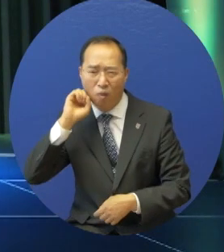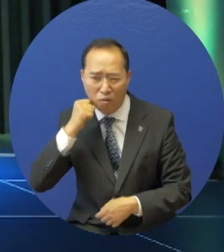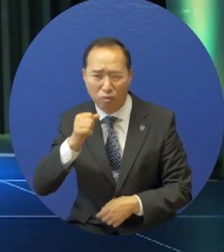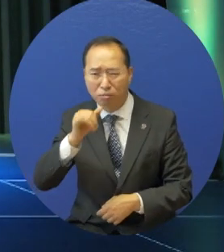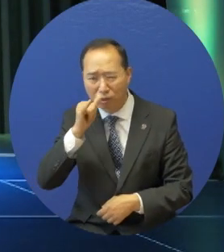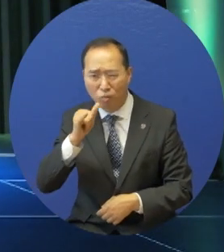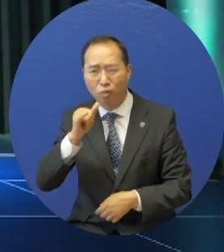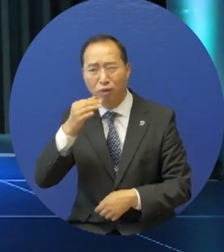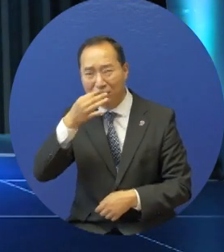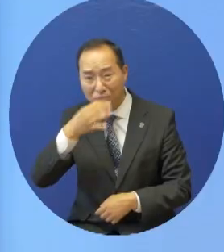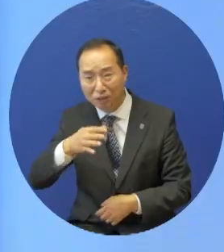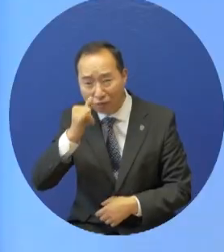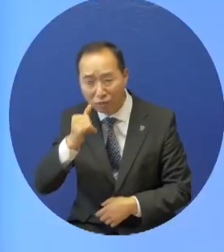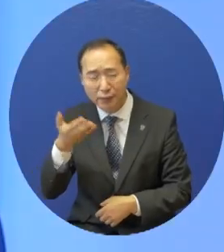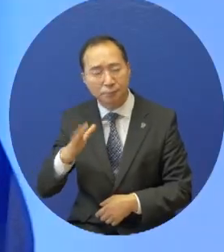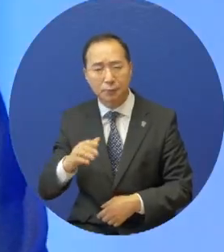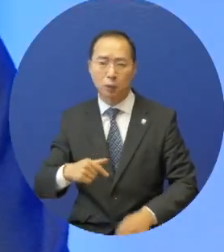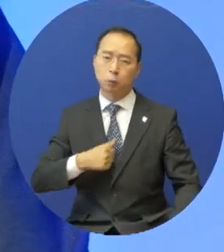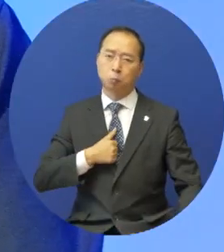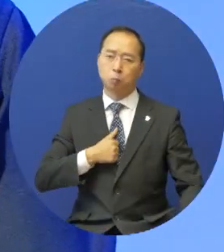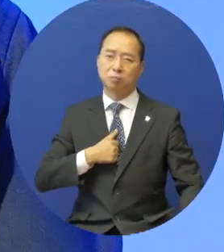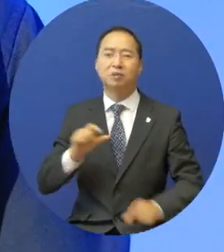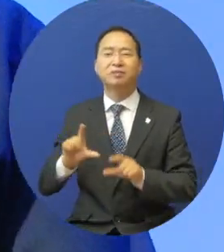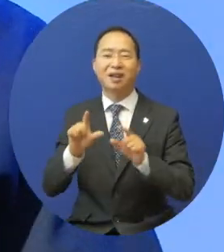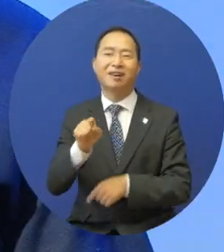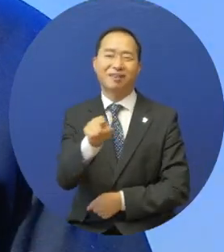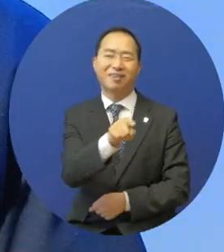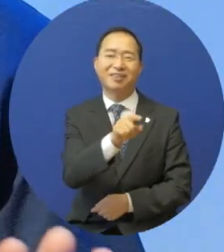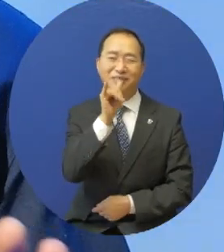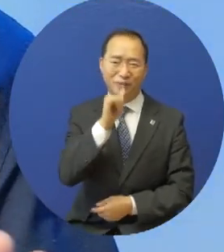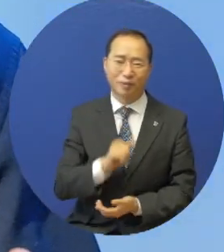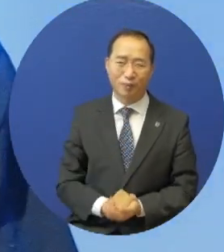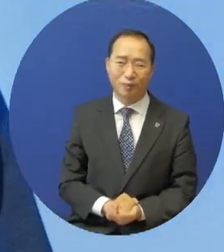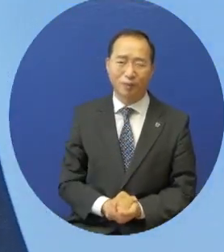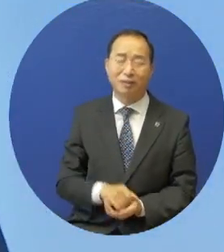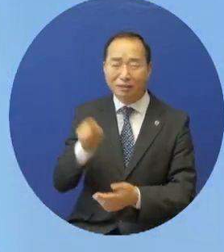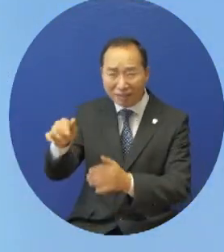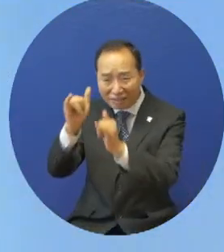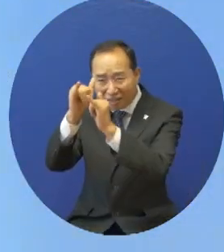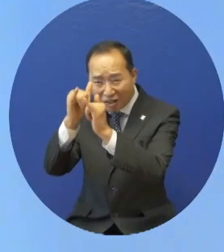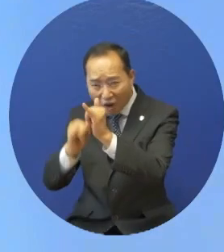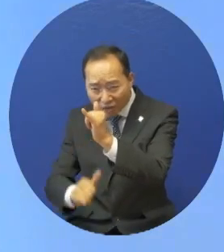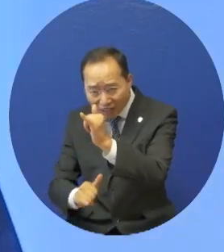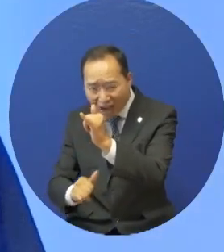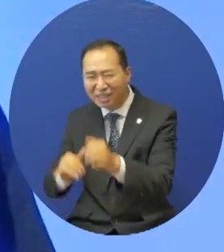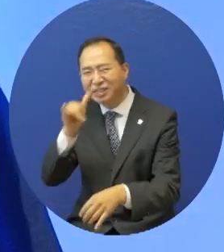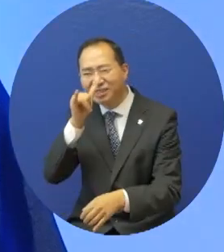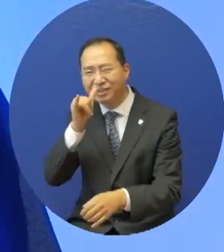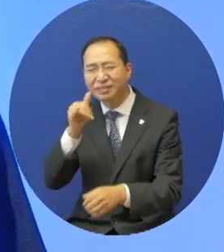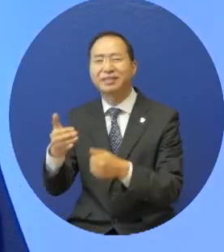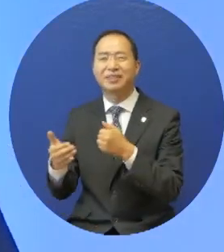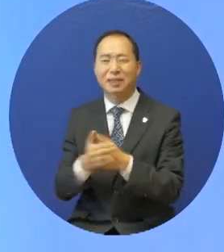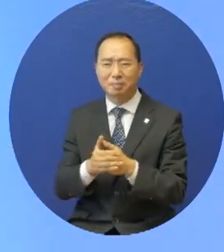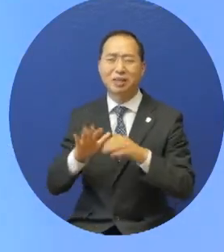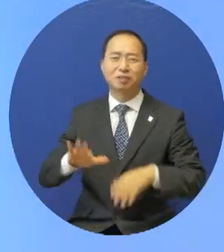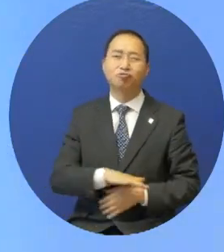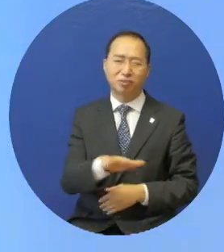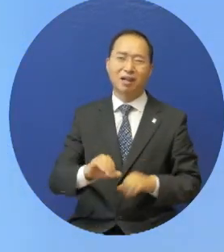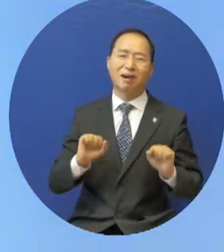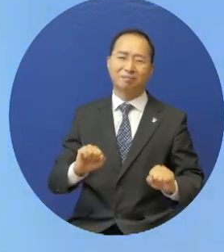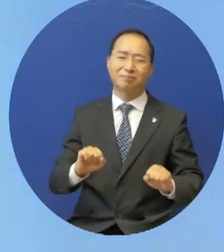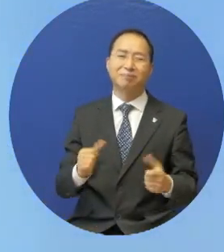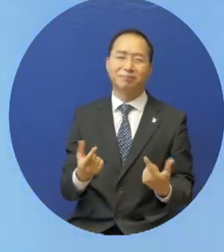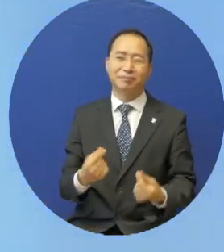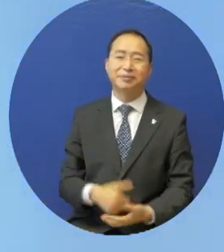힘들게 그러나 보람있게 그렇게 살아가는 수많은 사람들이 있었죠. 그분들이 역사를 밑에서 받쳐줬기 때문에 지금 우리가